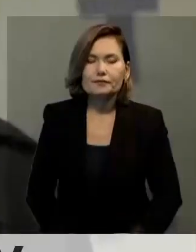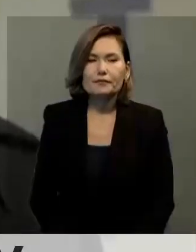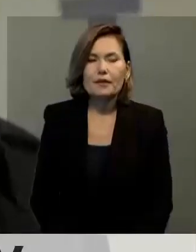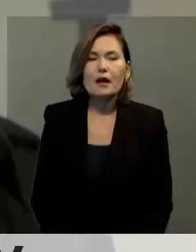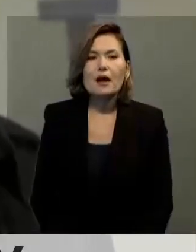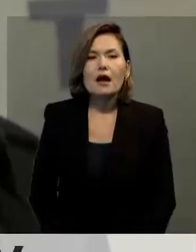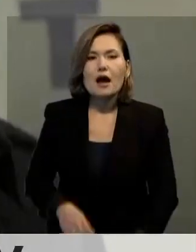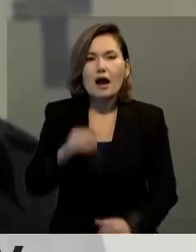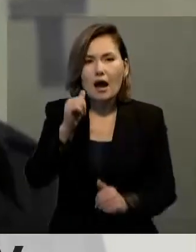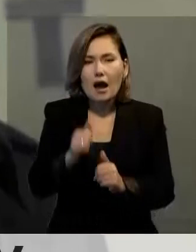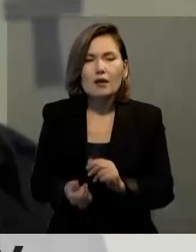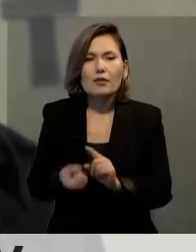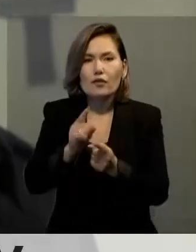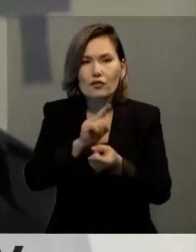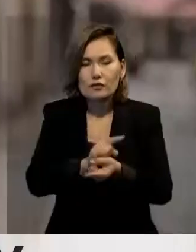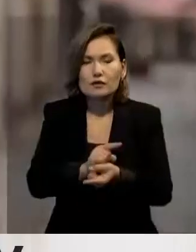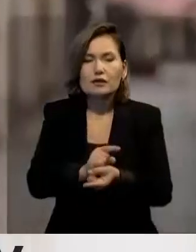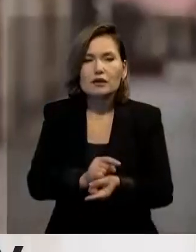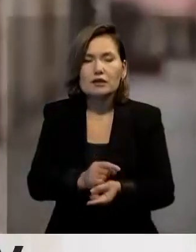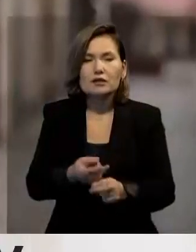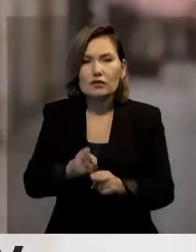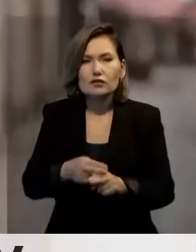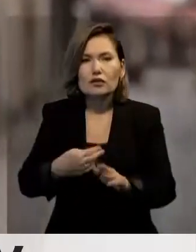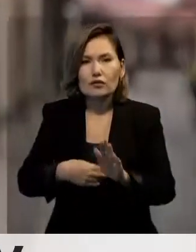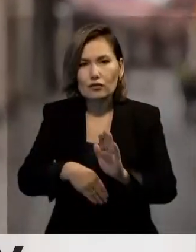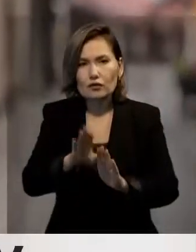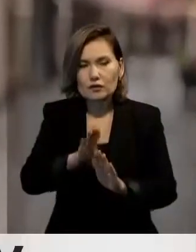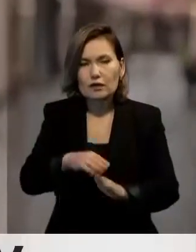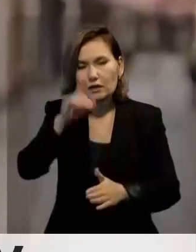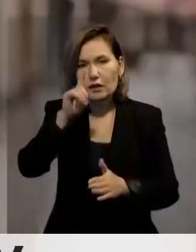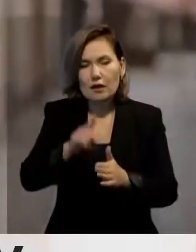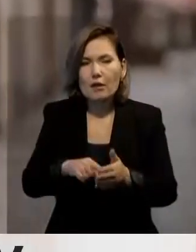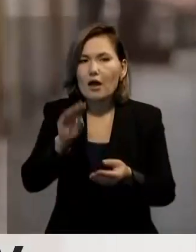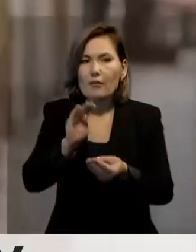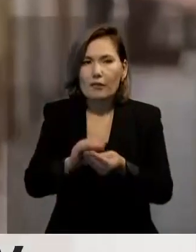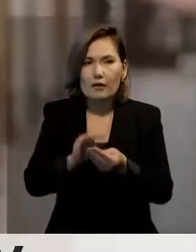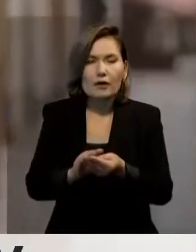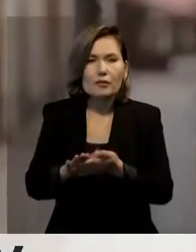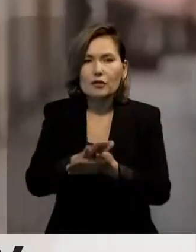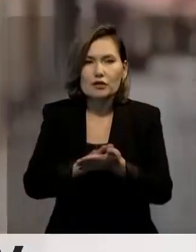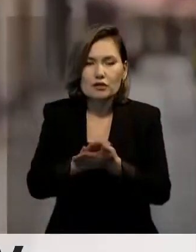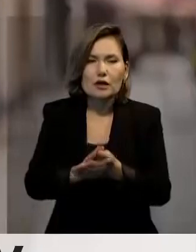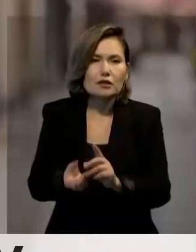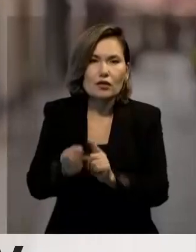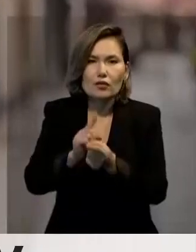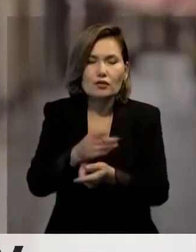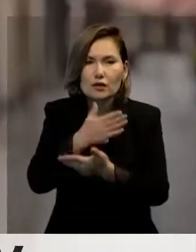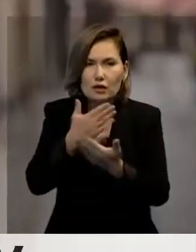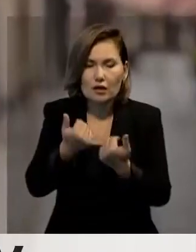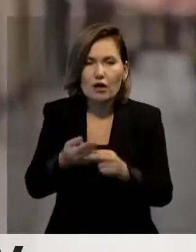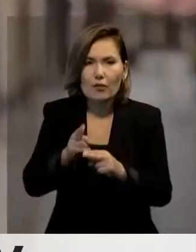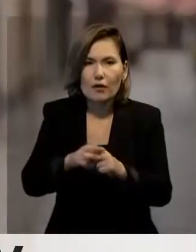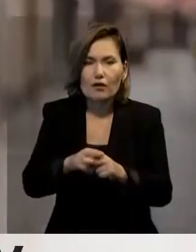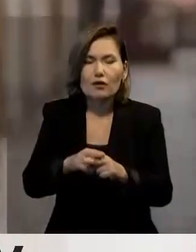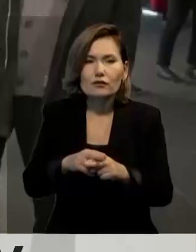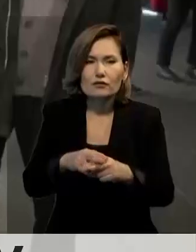Кез келген өзгеріс жақсылықтың бастамасы. Бәрі бұрынғыдай, бәрі сол адамдар. Футболдағы секілді тек жейделерін ғана